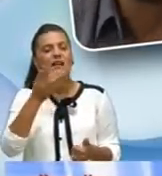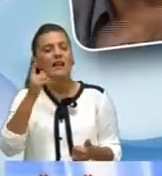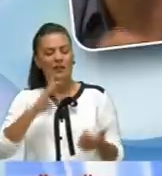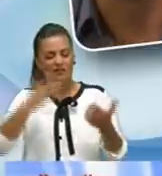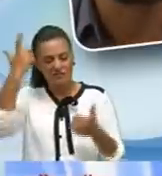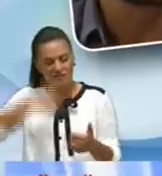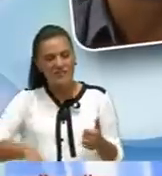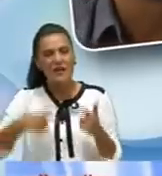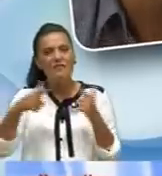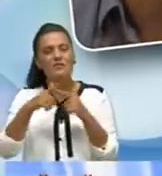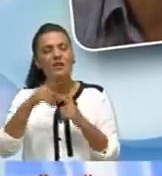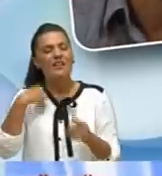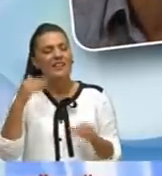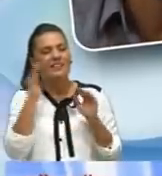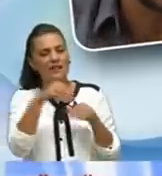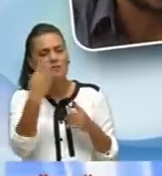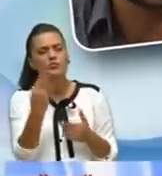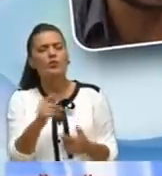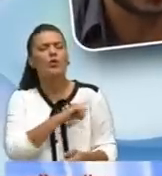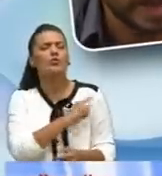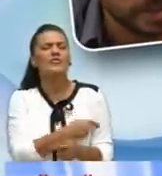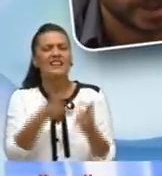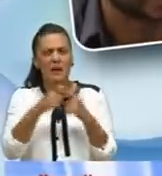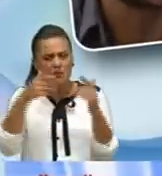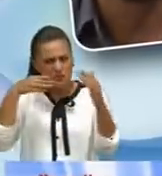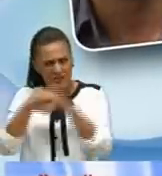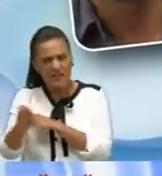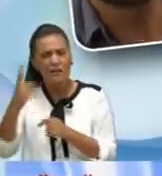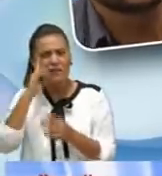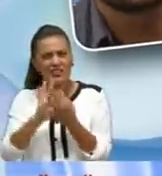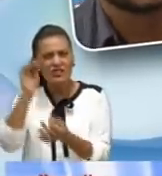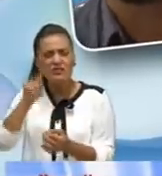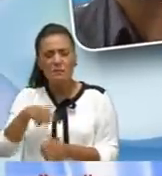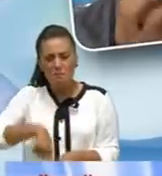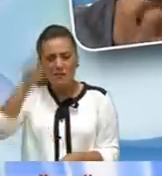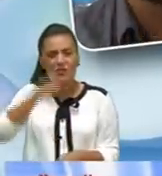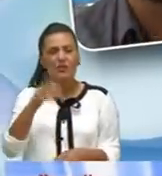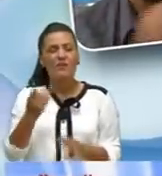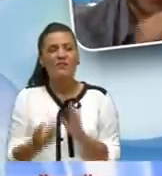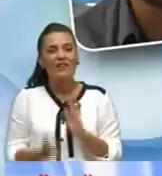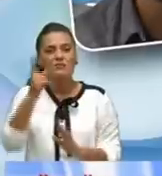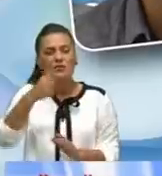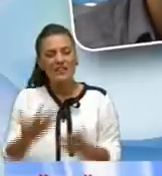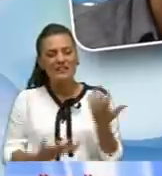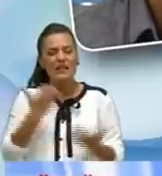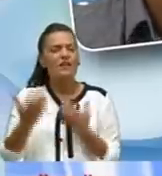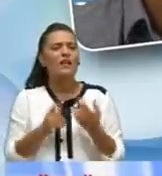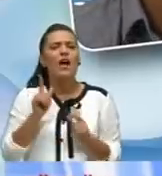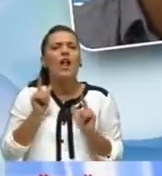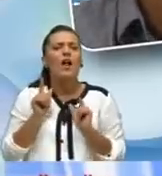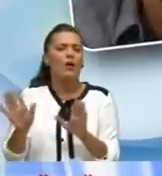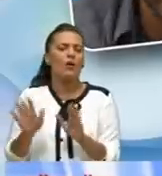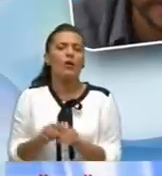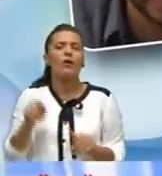yöntemle psikoterapisi çok güçlü bir şekilde var. Yani depresyona giren bir kişinin bir gün bile fazladan bu eziyeti çekmesine artık gerek